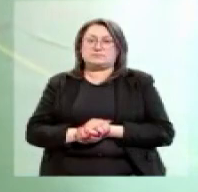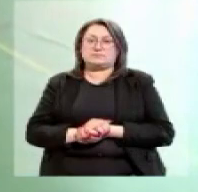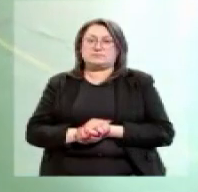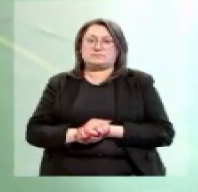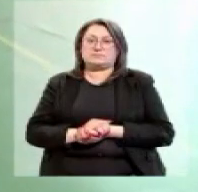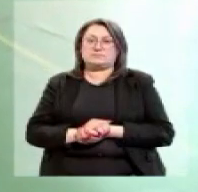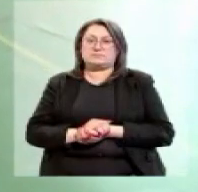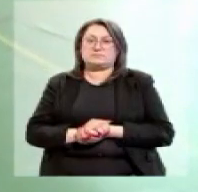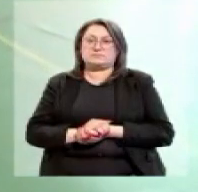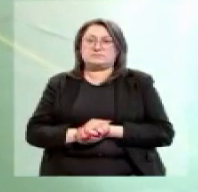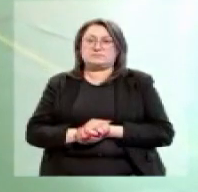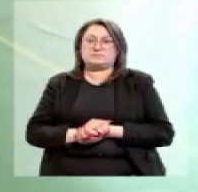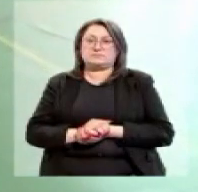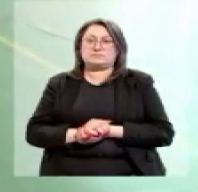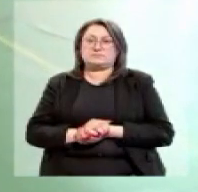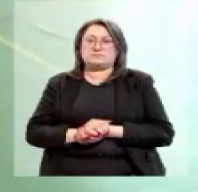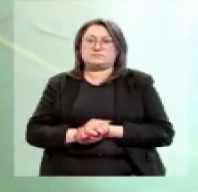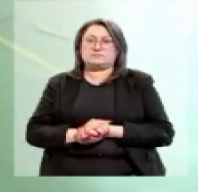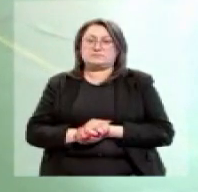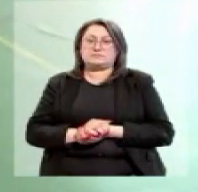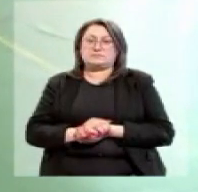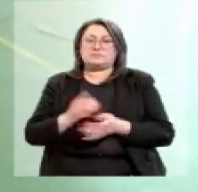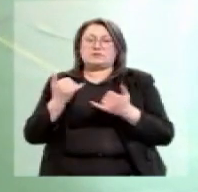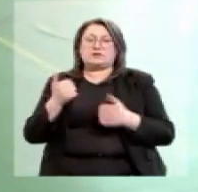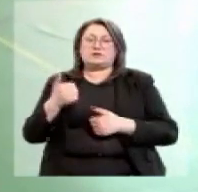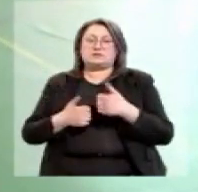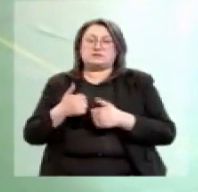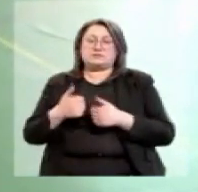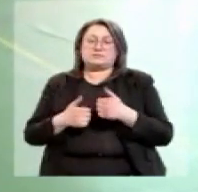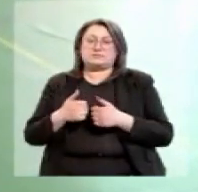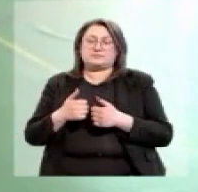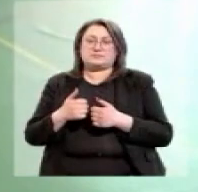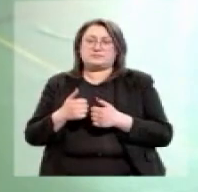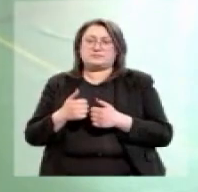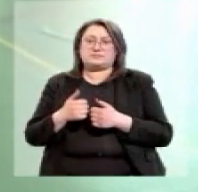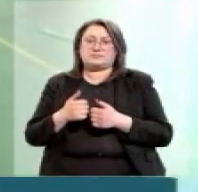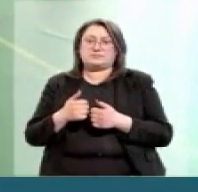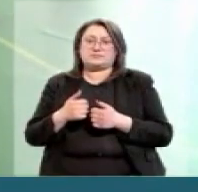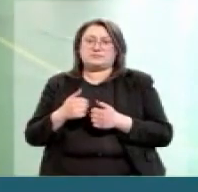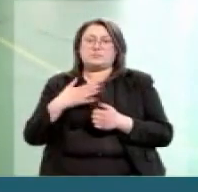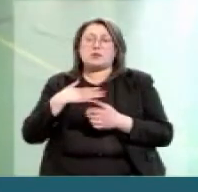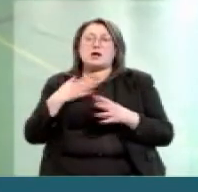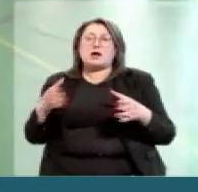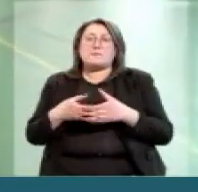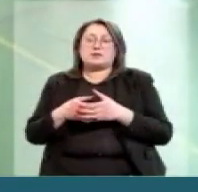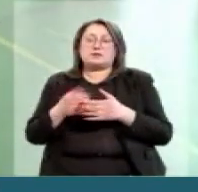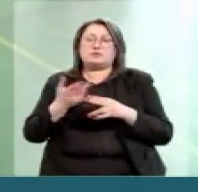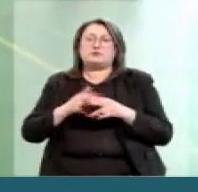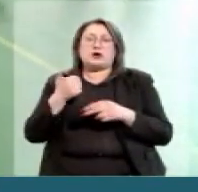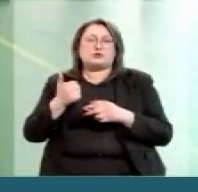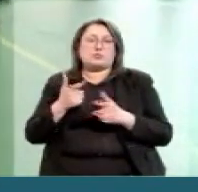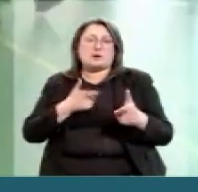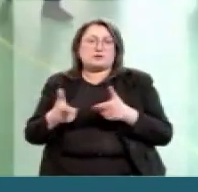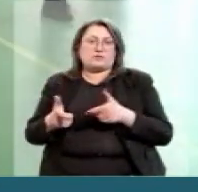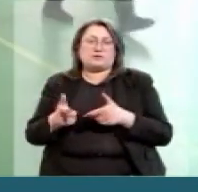Жалпы турнир жоғары деңгейде өтуде, ұйымдастырушыларға үлкен алғысымызды білдіреміз. Жастарды қолдау мақсатында осындай шаралар көп